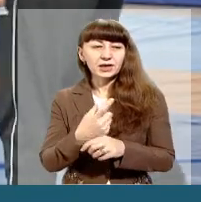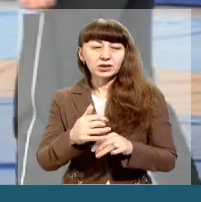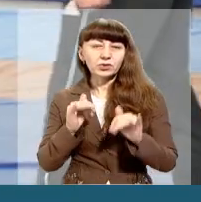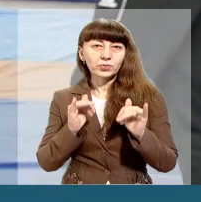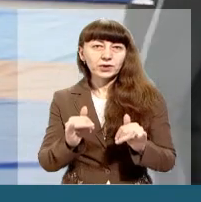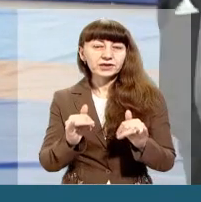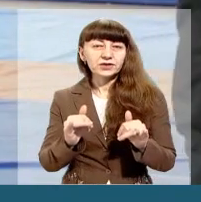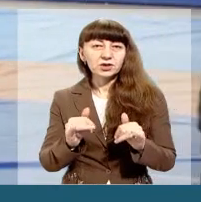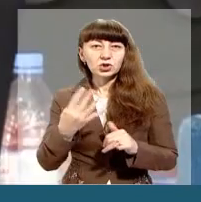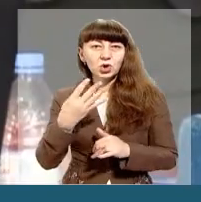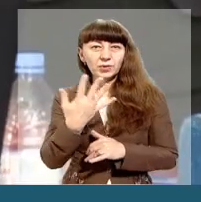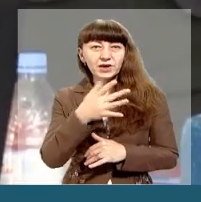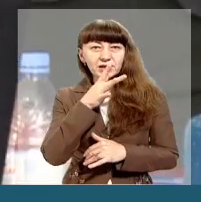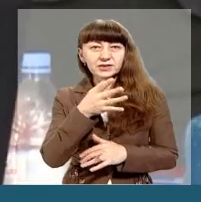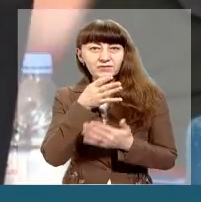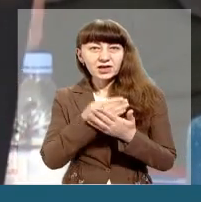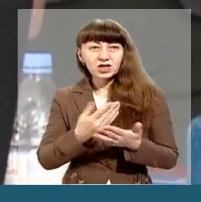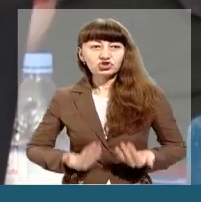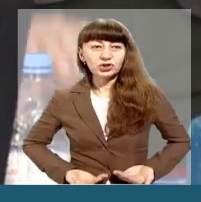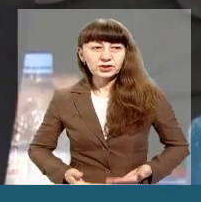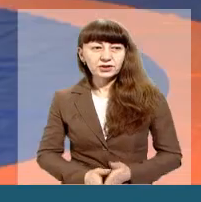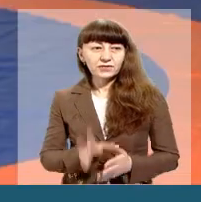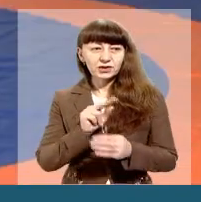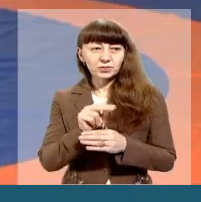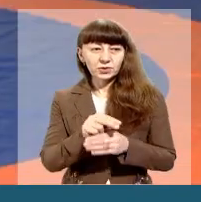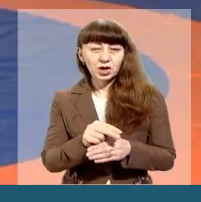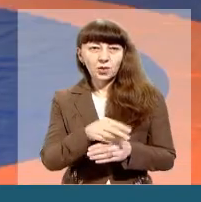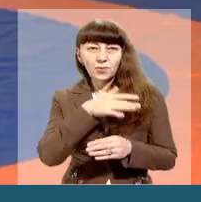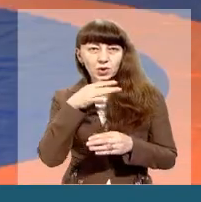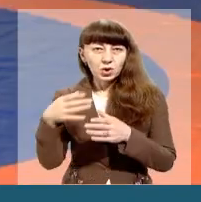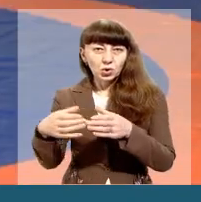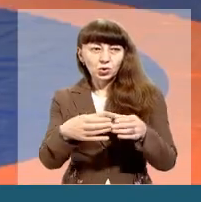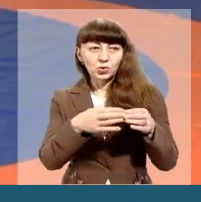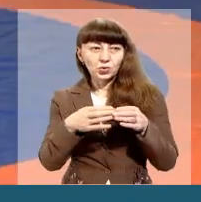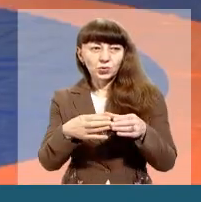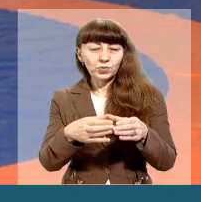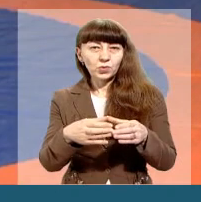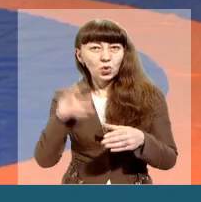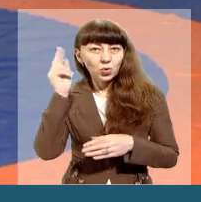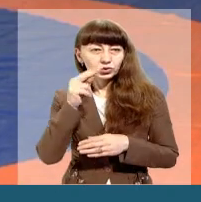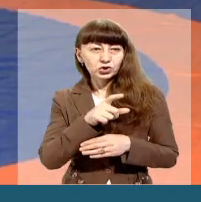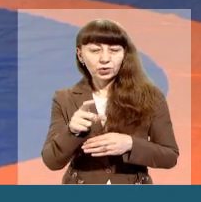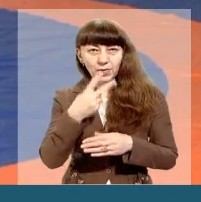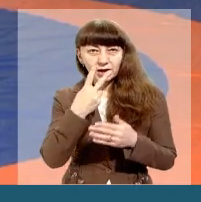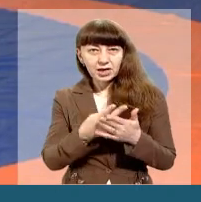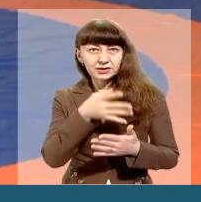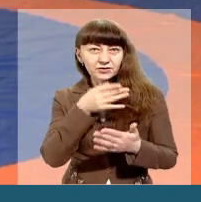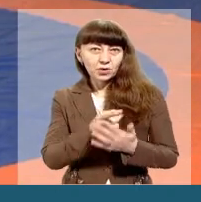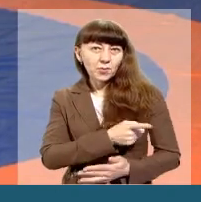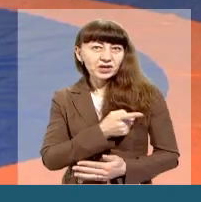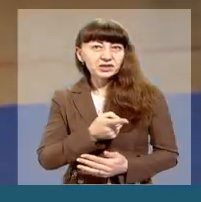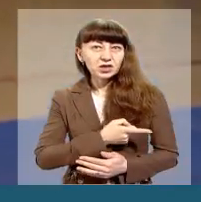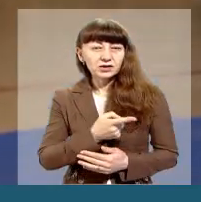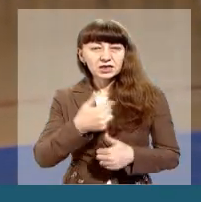спорта мастер посвятил 45 лет своей жизни, воспитав целую плеяду учеников, которые не раз демонстрировали свою